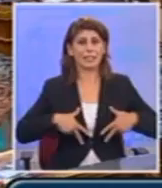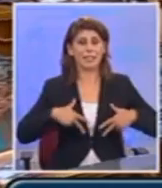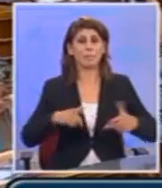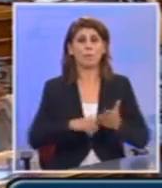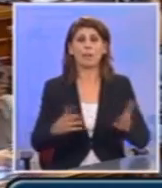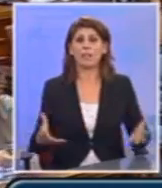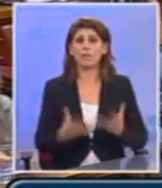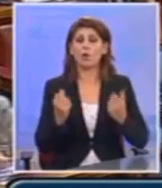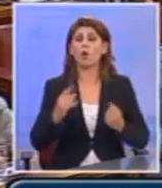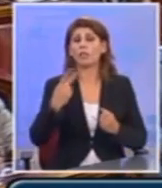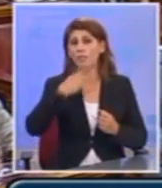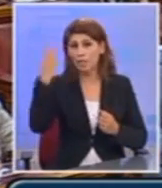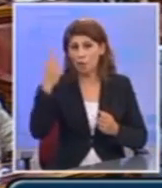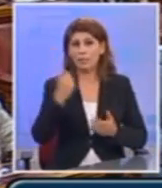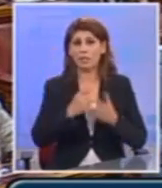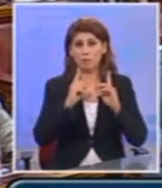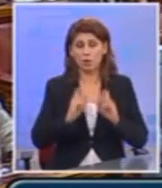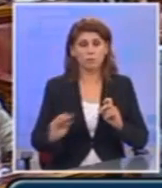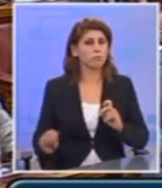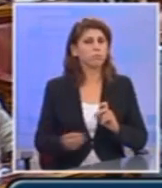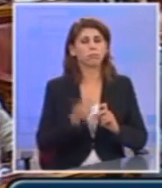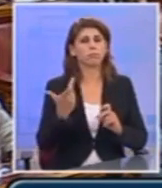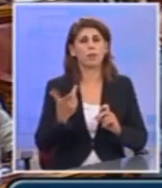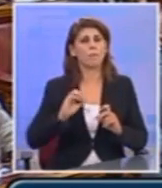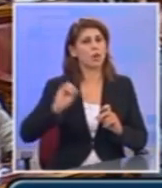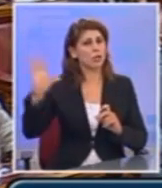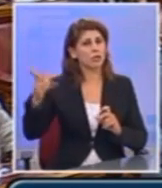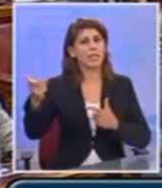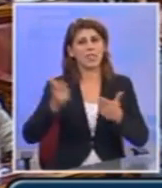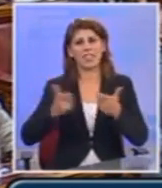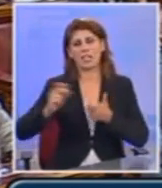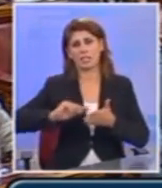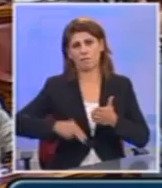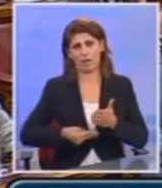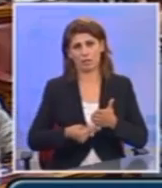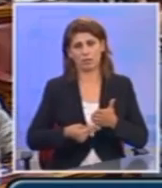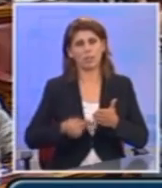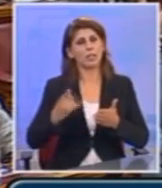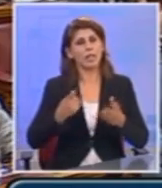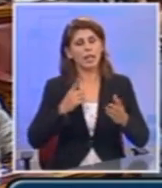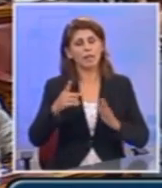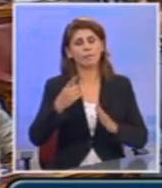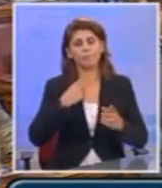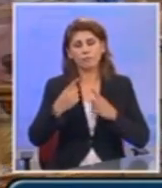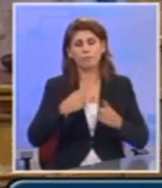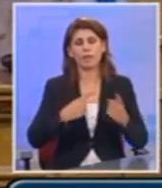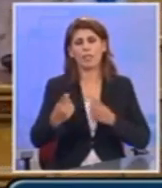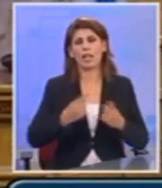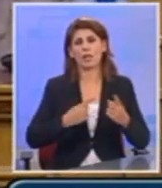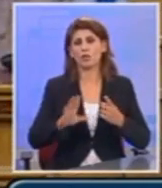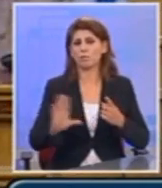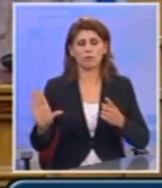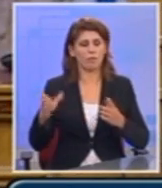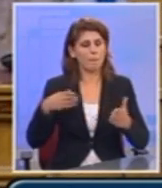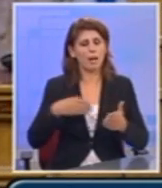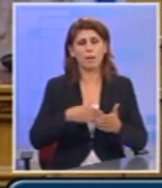διασφαλίζουν ότι τα δικαιώματα τους και υποχρεώσεις τους προκύπτουν από εξωτερικές δανειακές συμβάσεις ή διακανονισμούς δεν παρεμποδίζουν